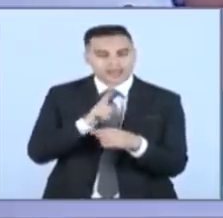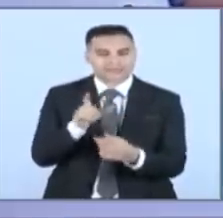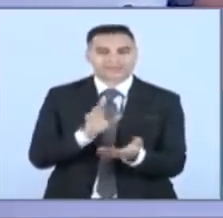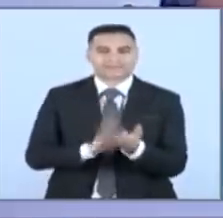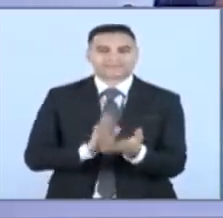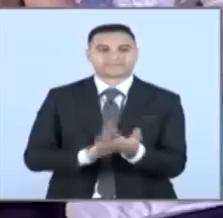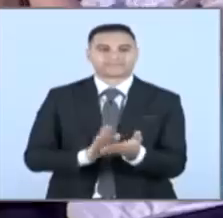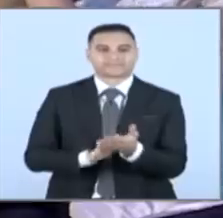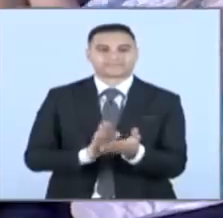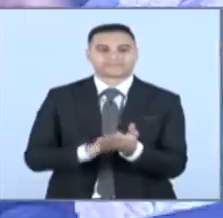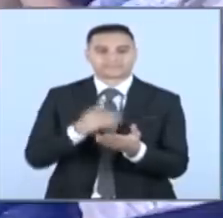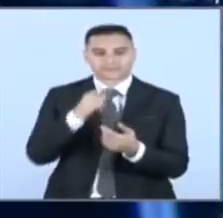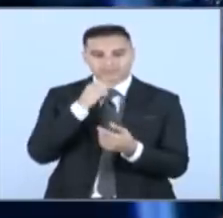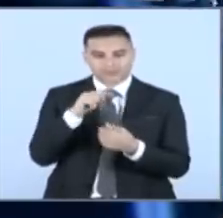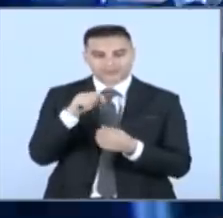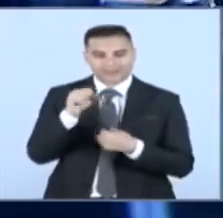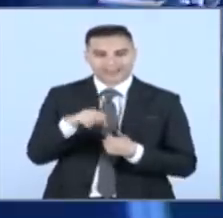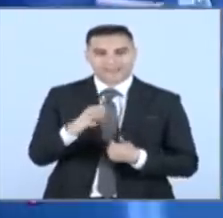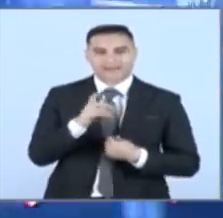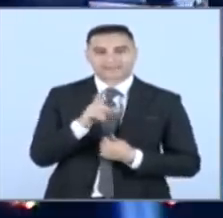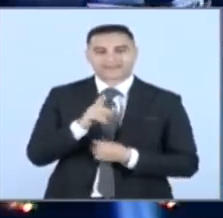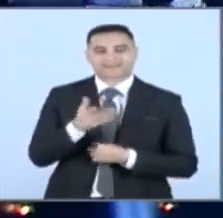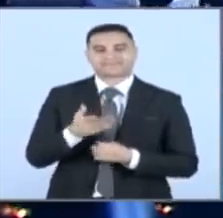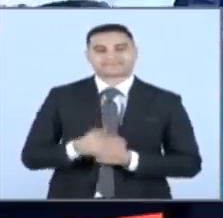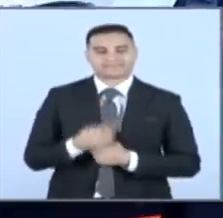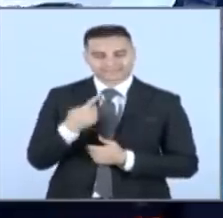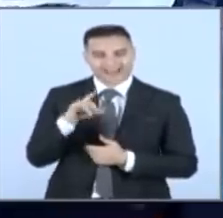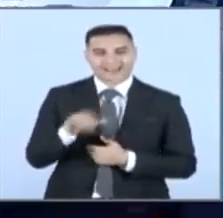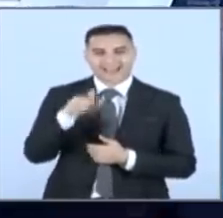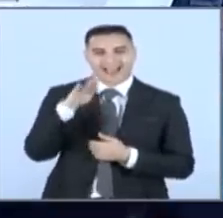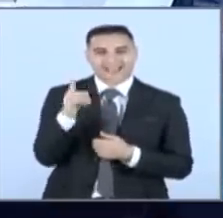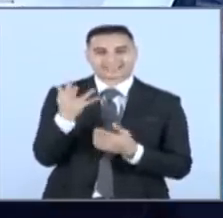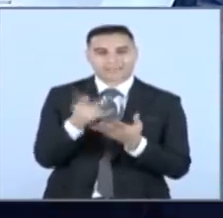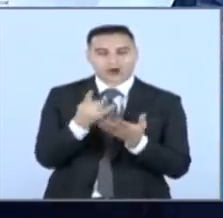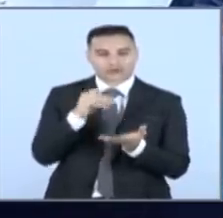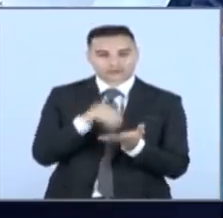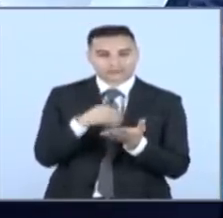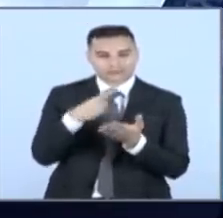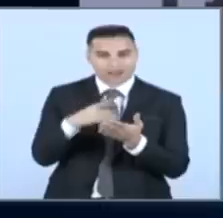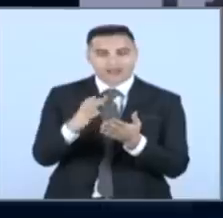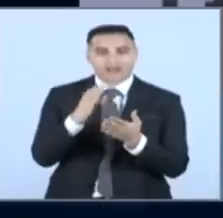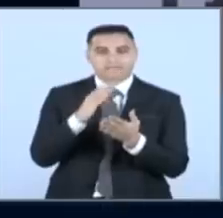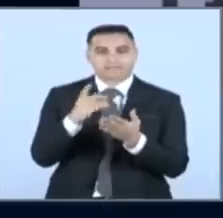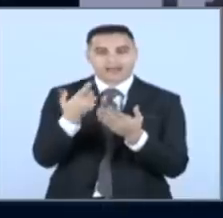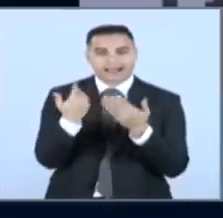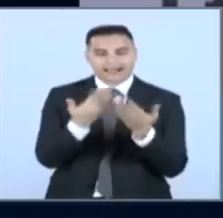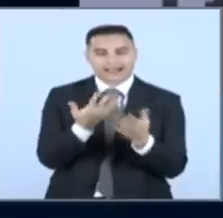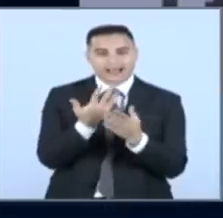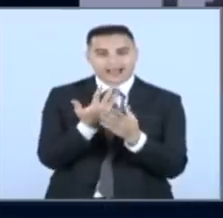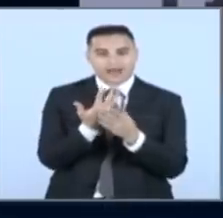صحيحة. برافو عليك آسر. برافو عليك آسر، 10 نقاط. برافو عليك، هدية من